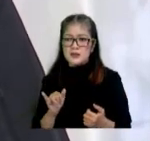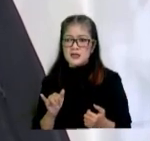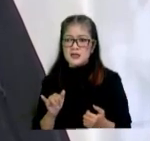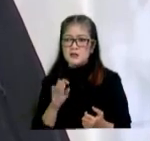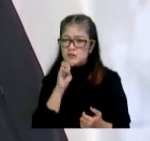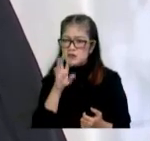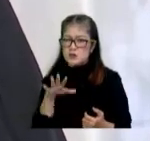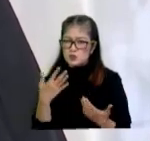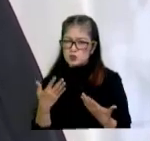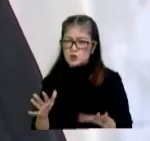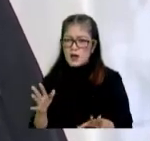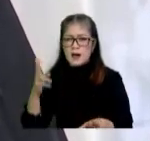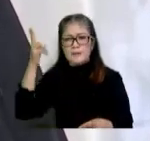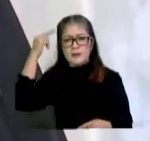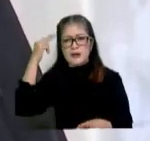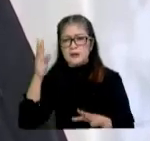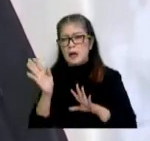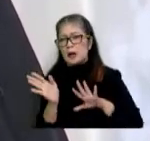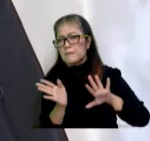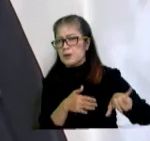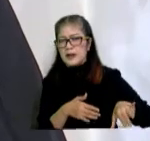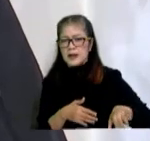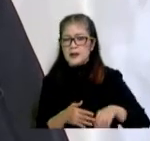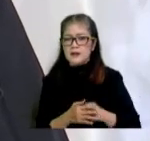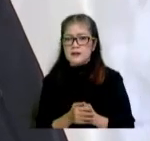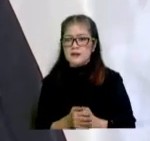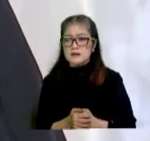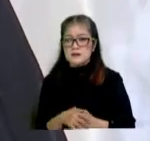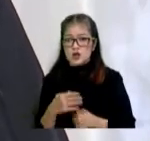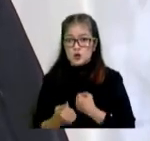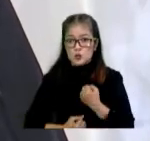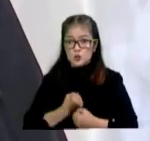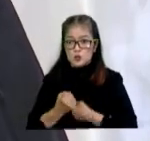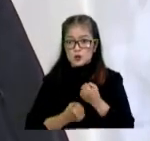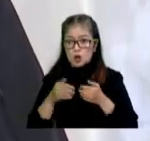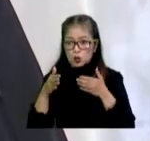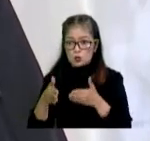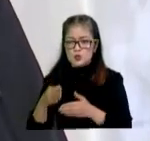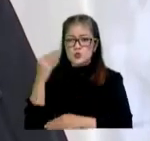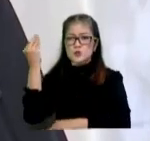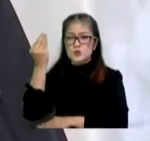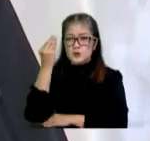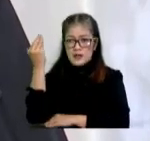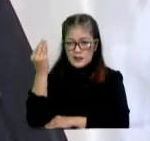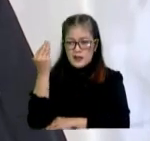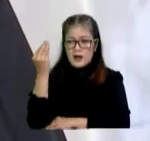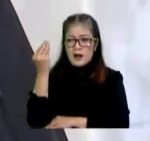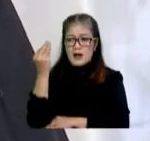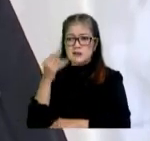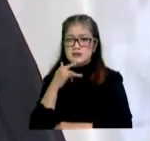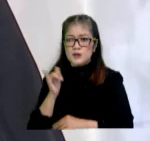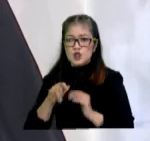konsumen, tidak mendengarkan suara pelaku usaha di bidang pariwisata, ya, terutama usaha